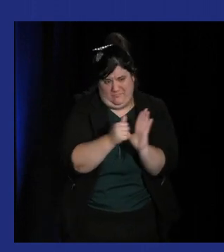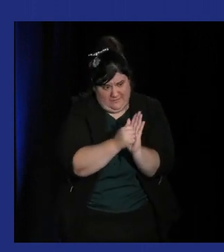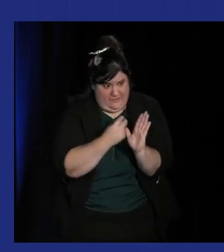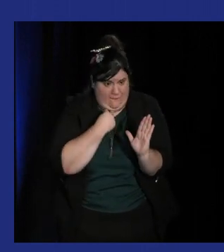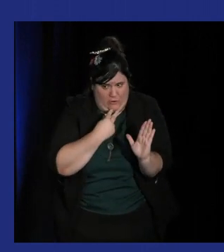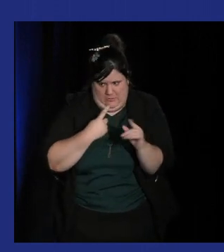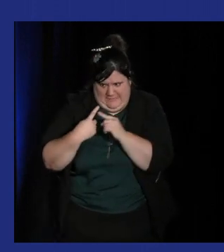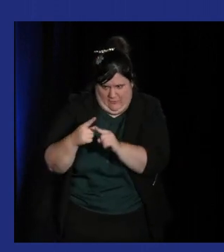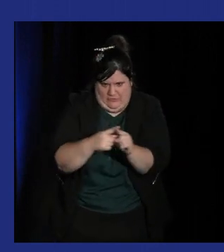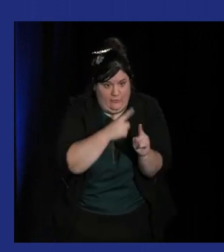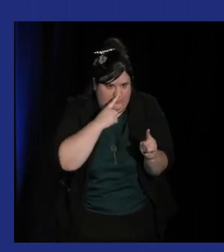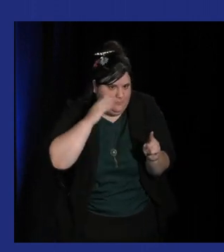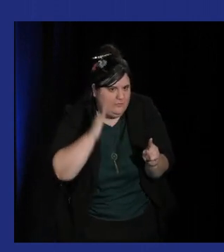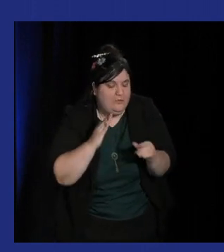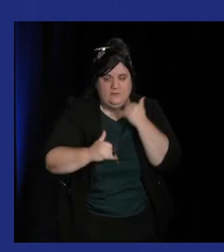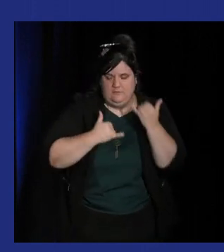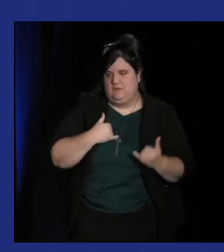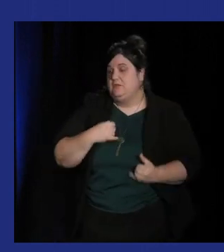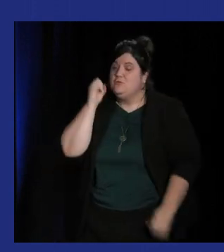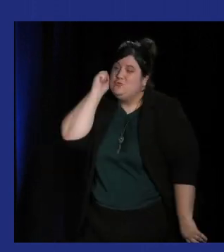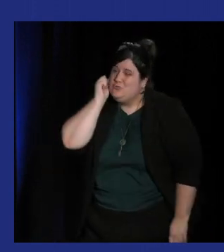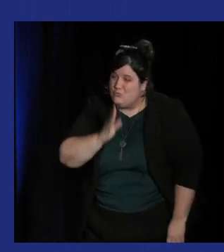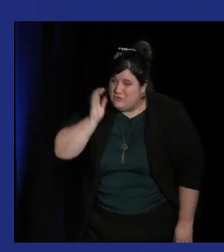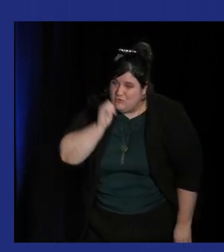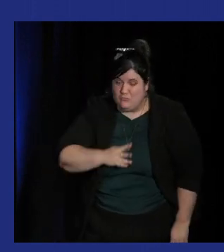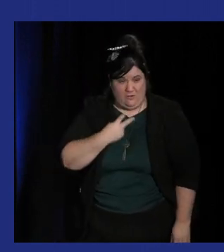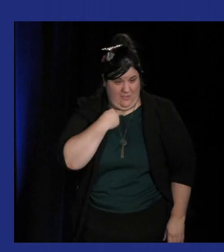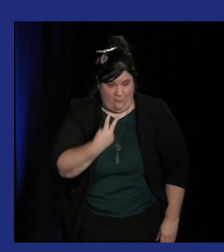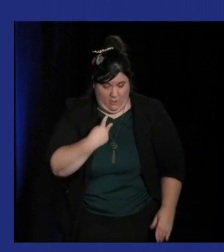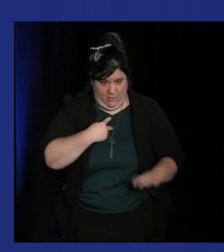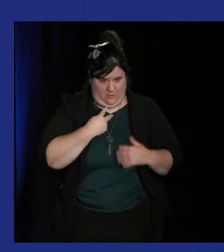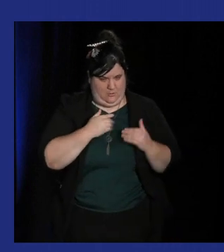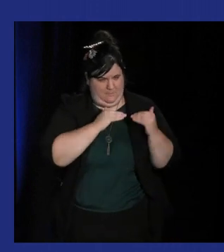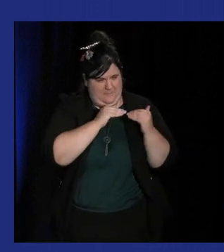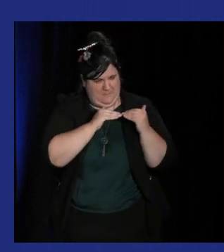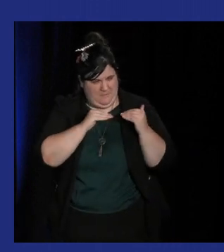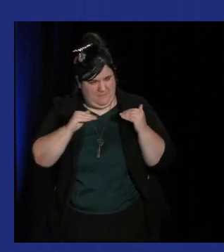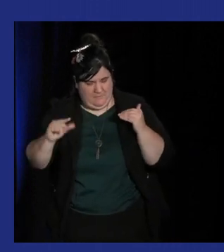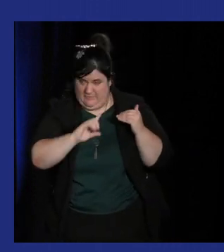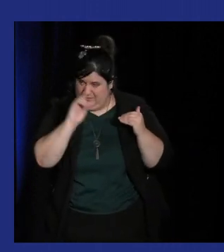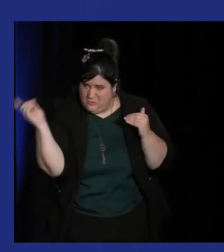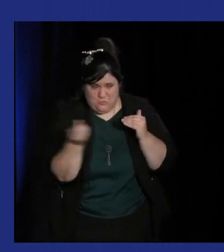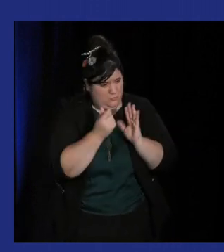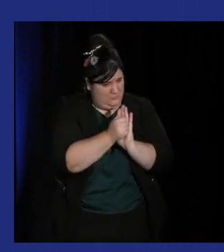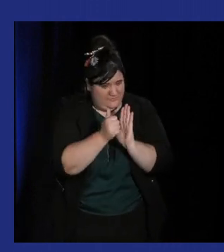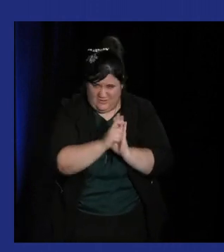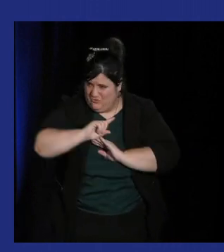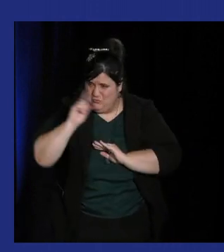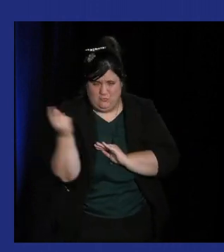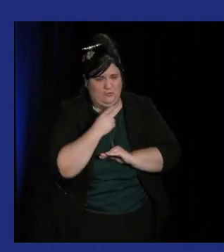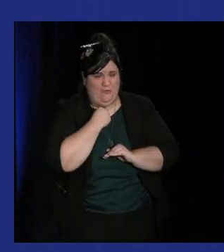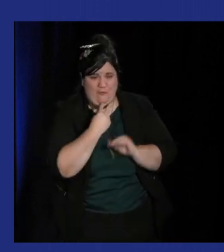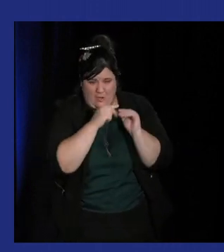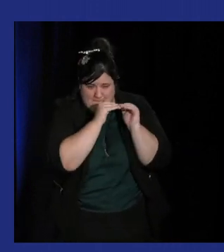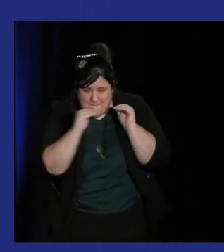serait tous fous à l'entendre chaque jour pendant pendant plusieurs heures et donc c'est vraiment ce truc là et puis après